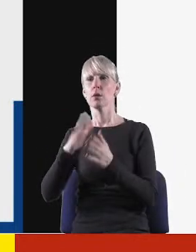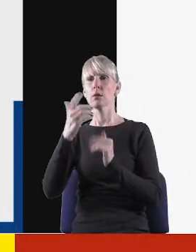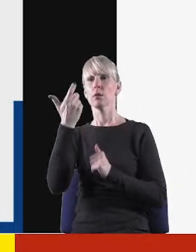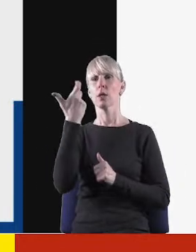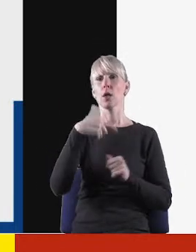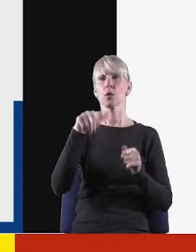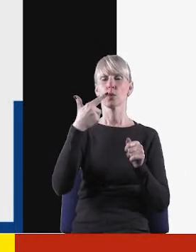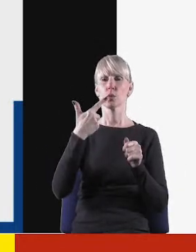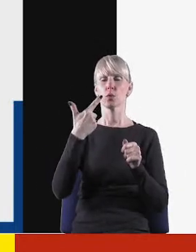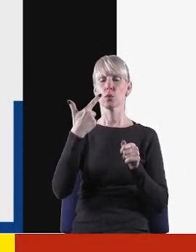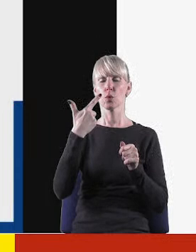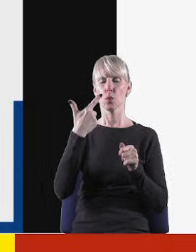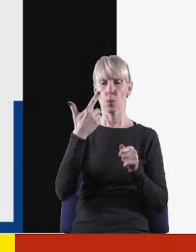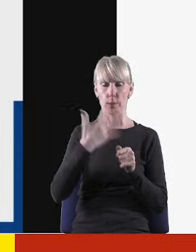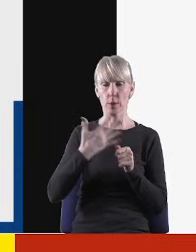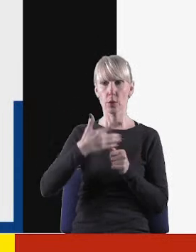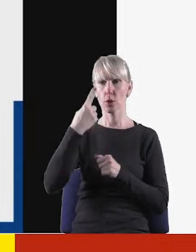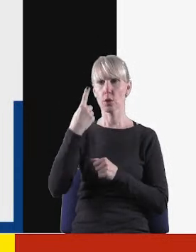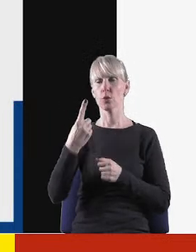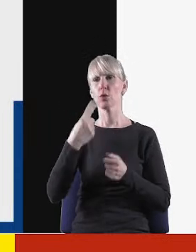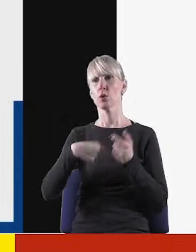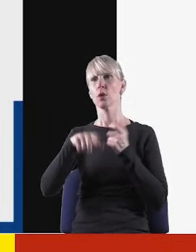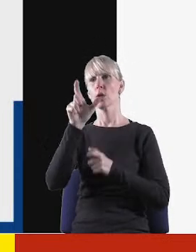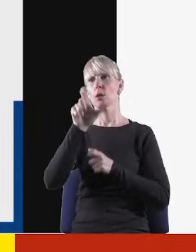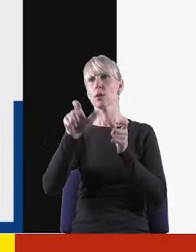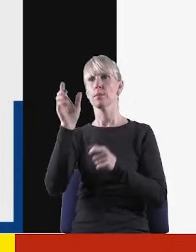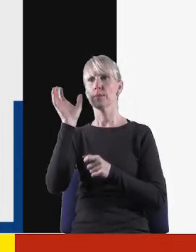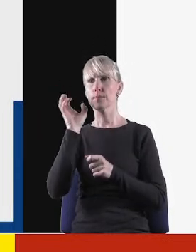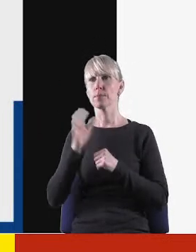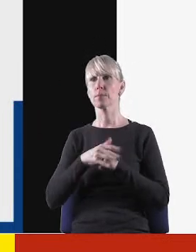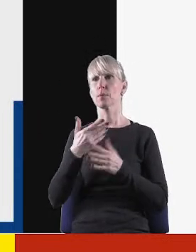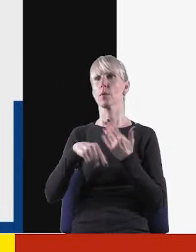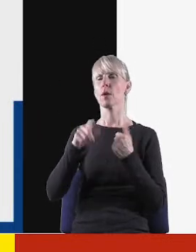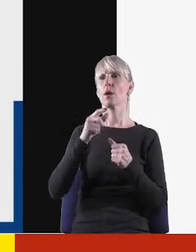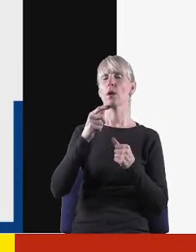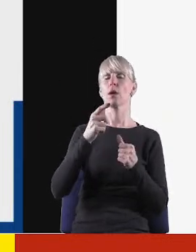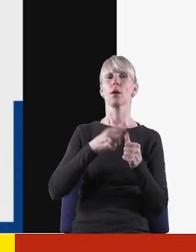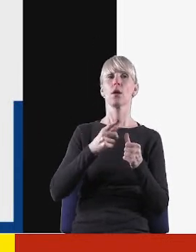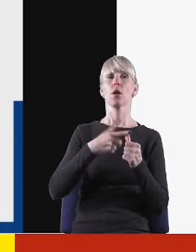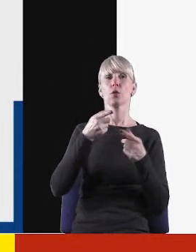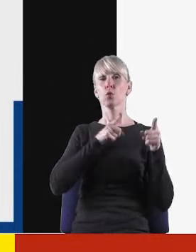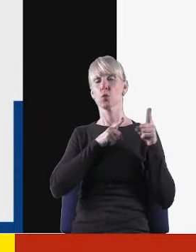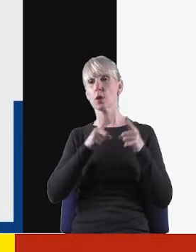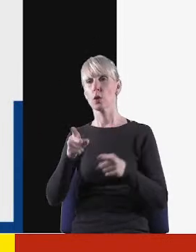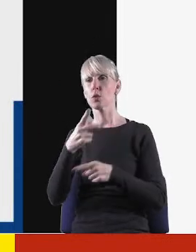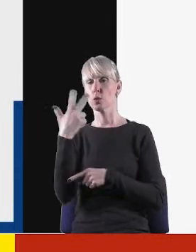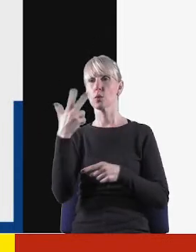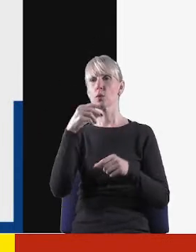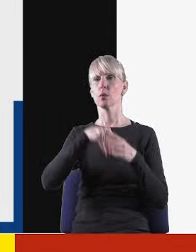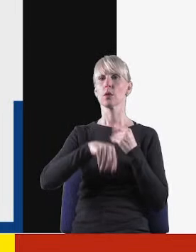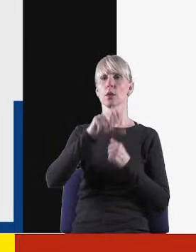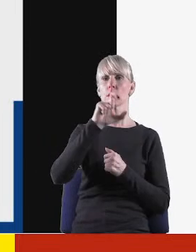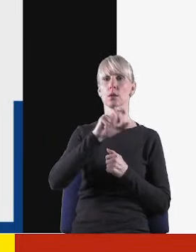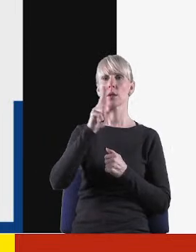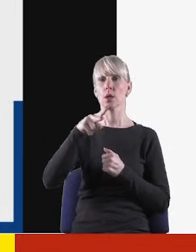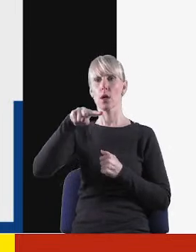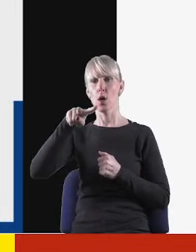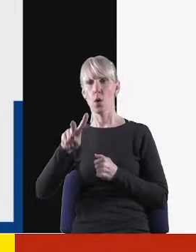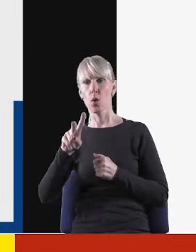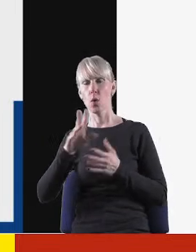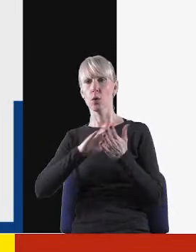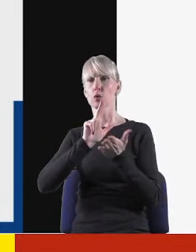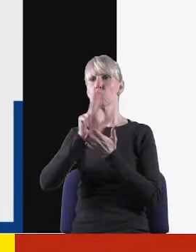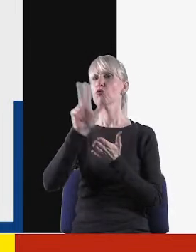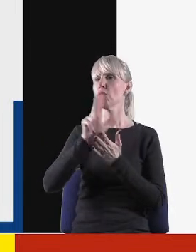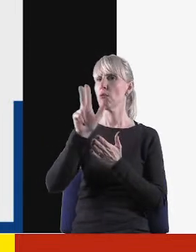151 słuchaczy Szkoły Techniki Dentystycznej mamy 3 kierunki, w CKU w Łodzi mamy 13